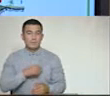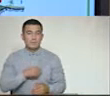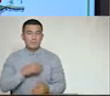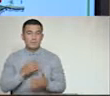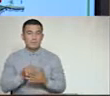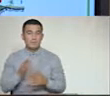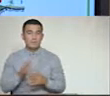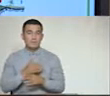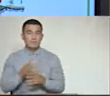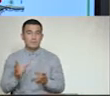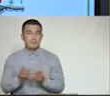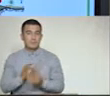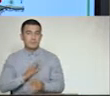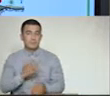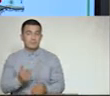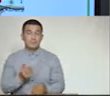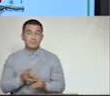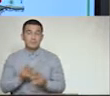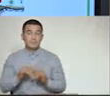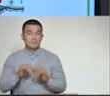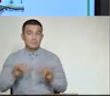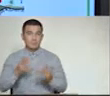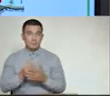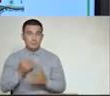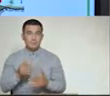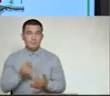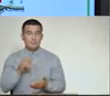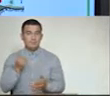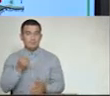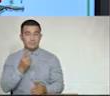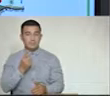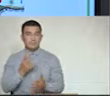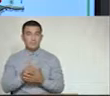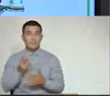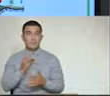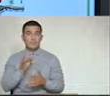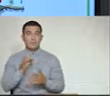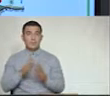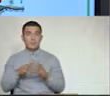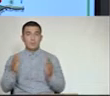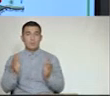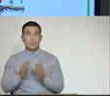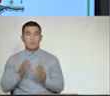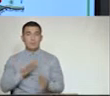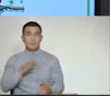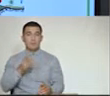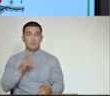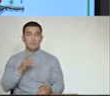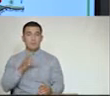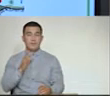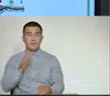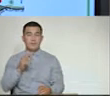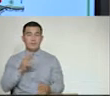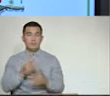ko'payadi. Tufilkaning ko'payishida oldin katta va kichik yadro, loviyasimon katta